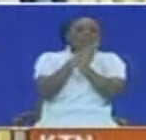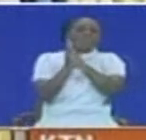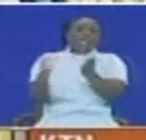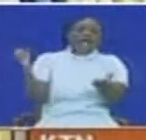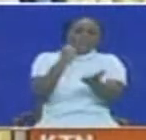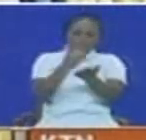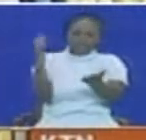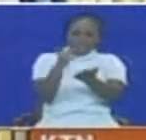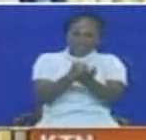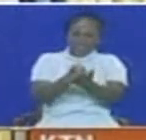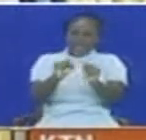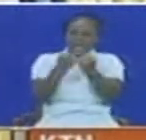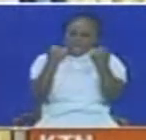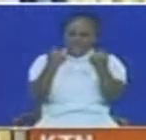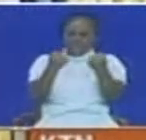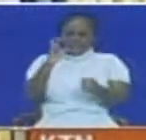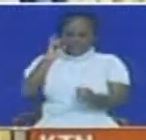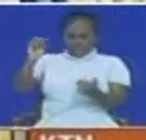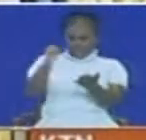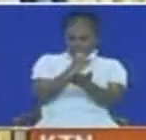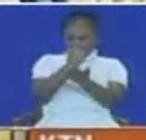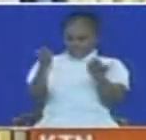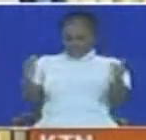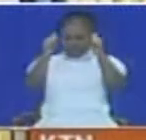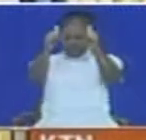appointments are going to happen. Look at the Gazette notice for Friday.